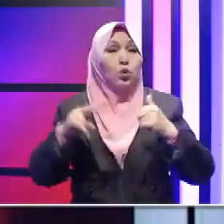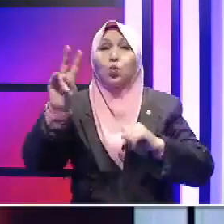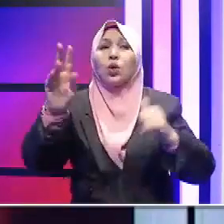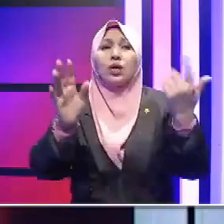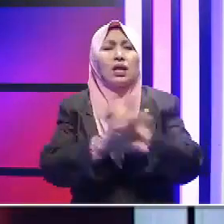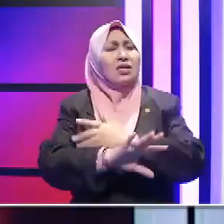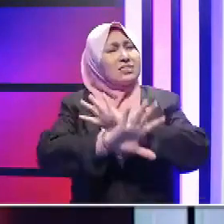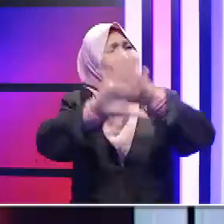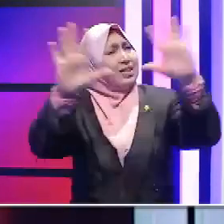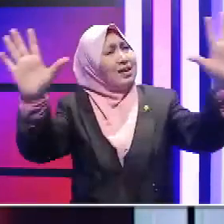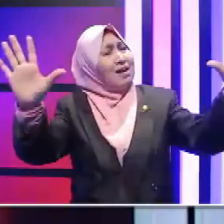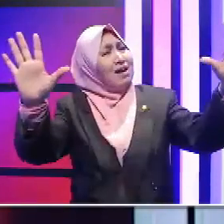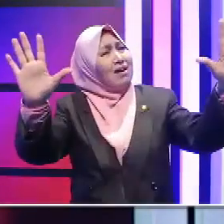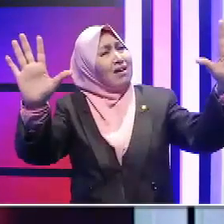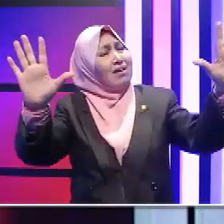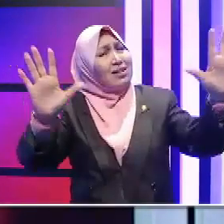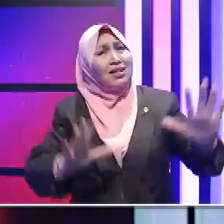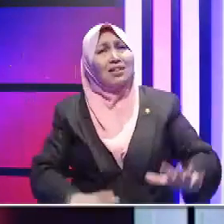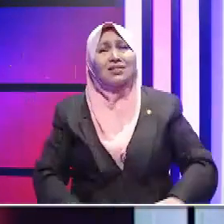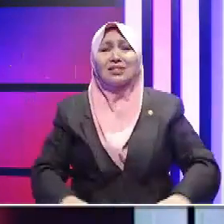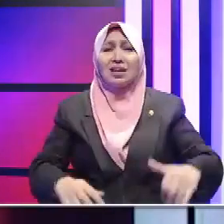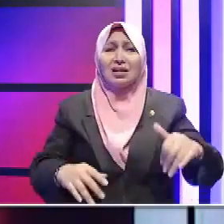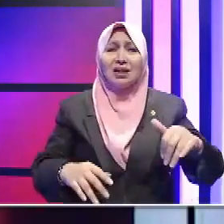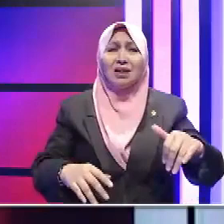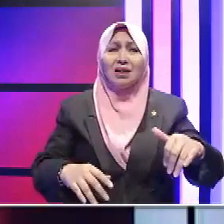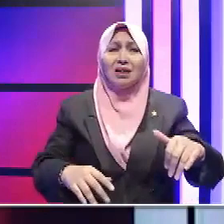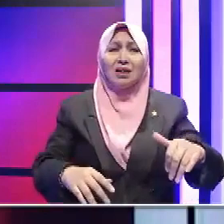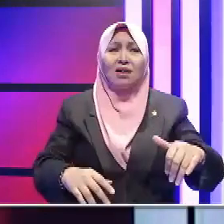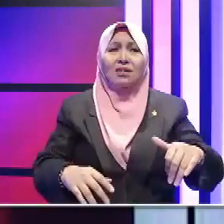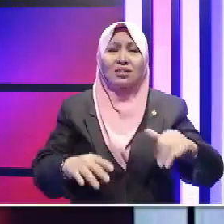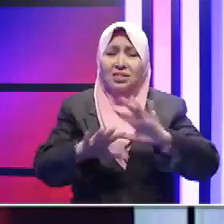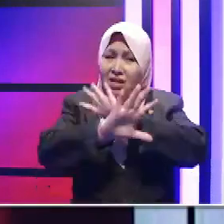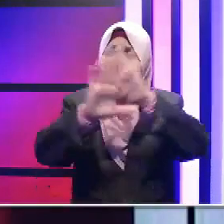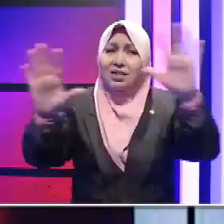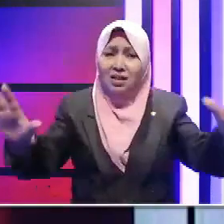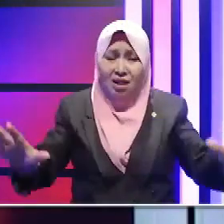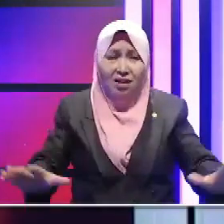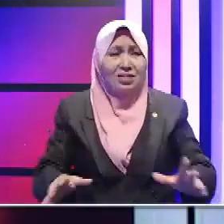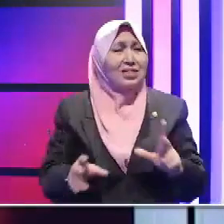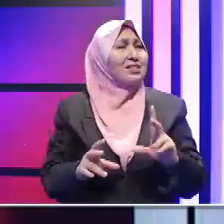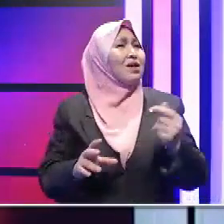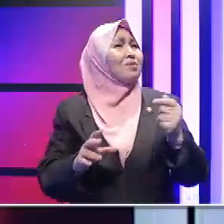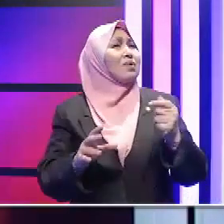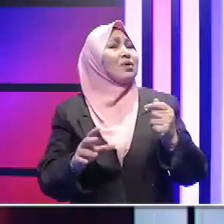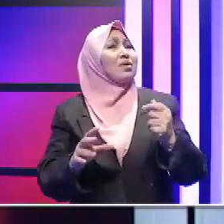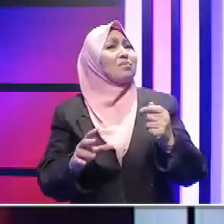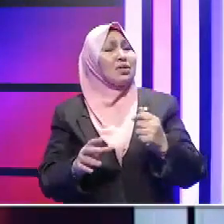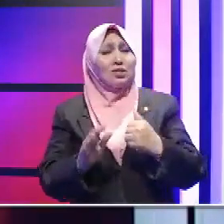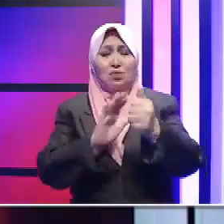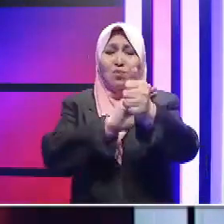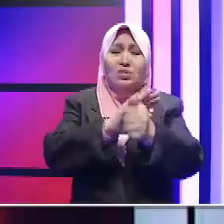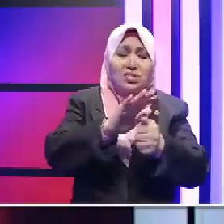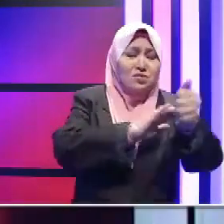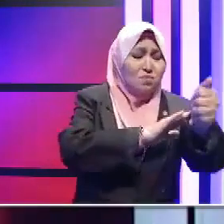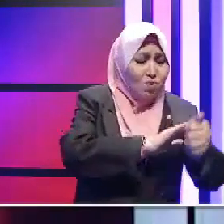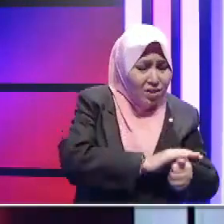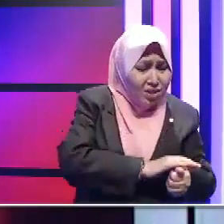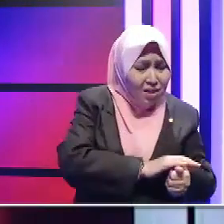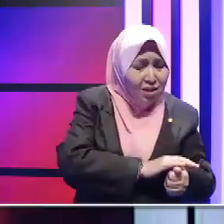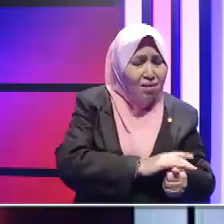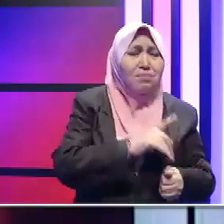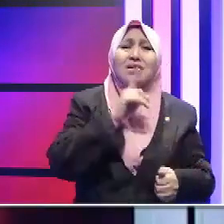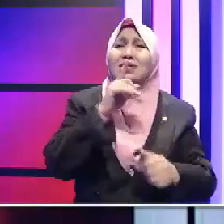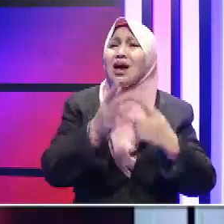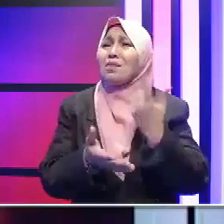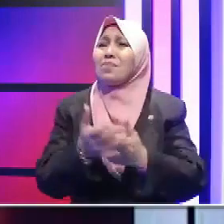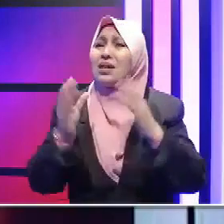sekejap tegang sekejap secara zahe jahat ataupun secara terang-terang sekejap secara bersembunyi bersembunyi sebenarnya